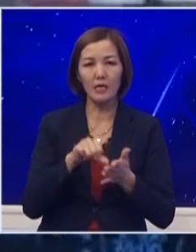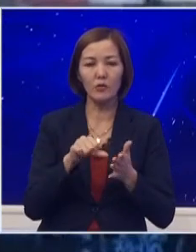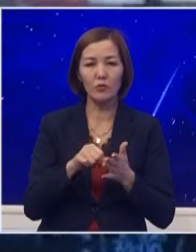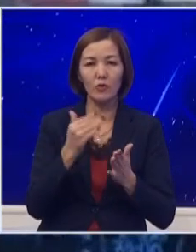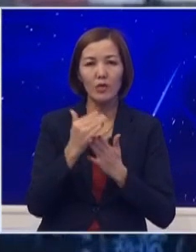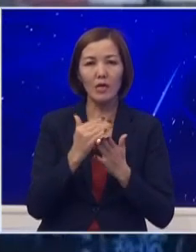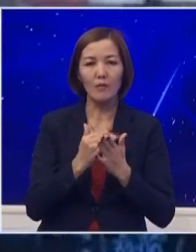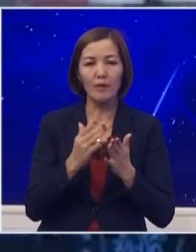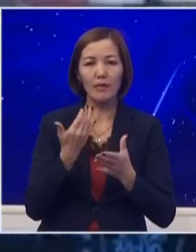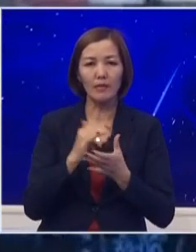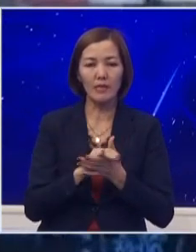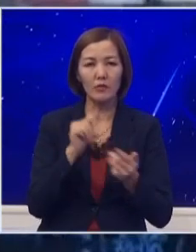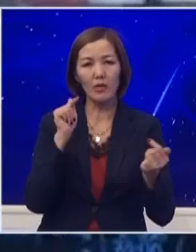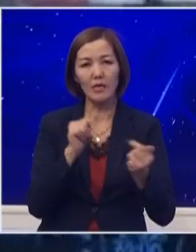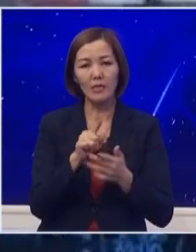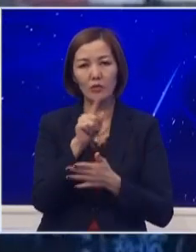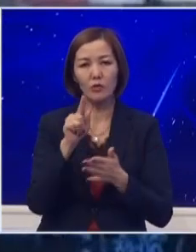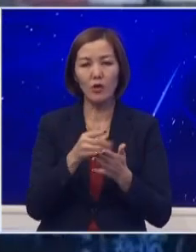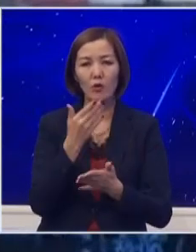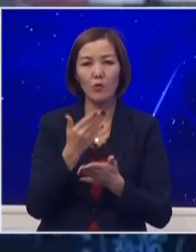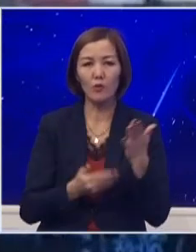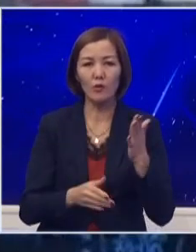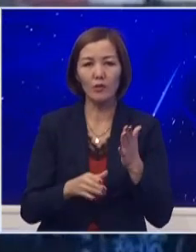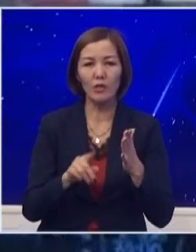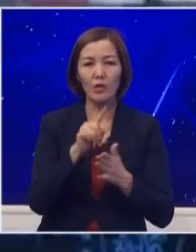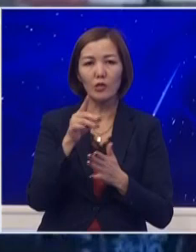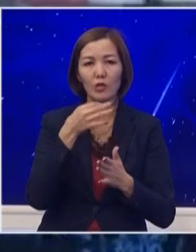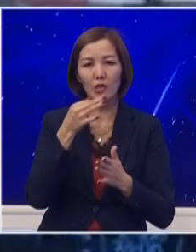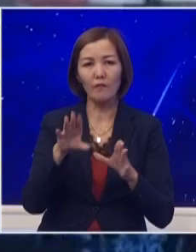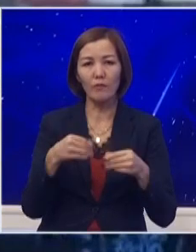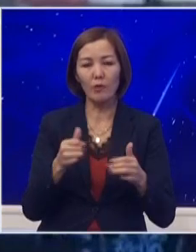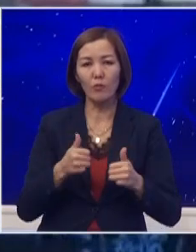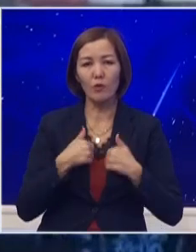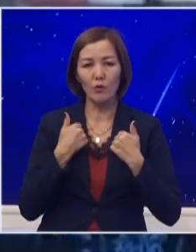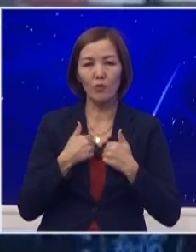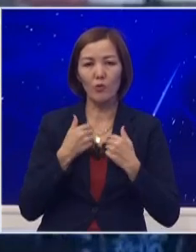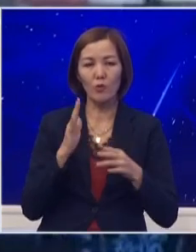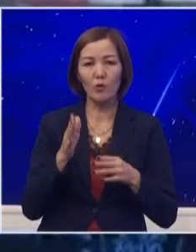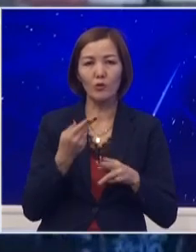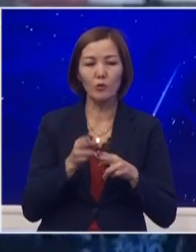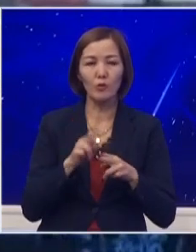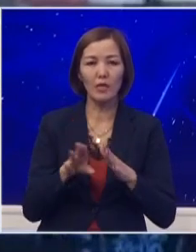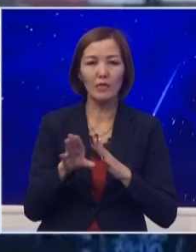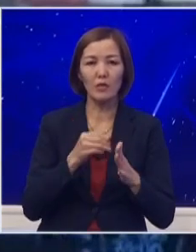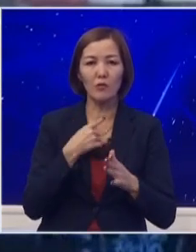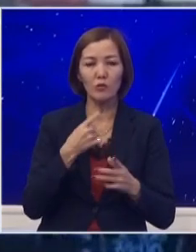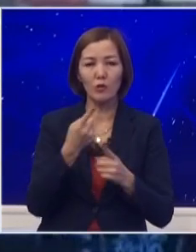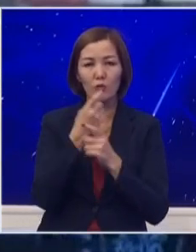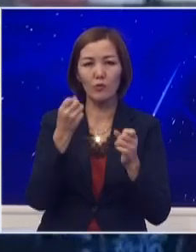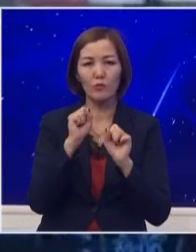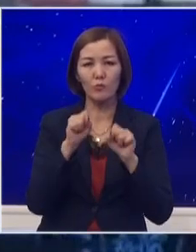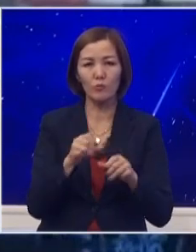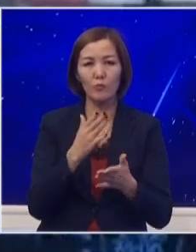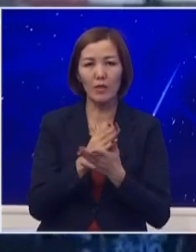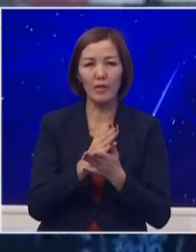бағдарламасын таныстыруға, қарсыластарына сұрақ қоюға, сайлаушылардың сұрақтарына жауап беруге құқылы. Сондай-ақ сайлаушылар үндеу жасауға мүмкіндіктері